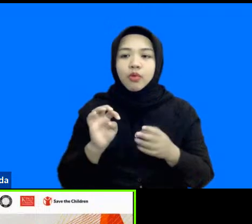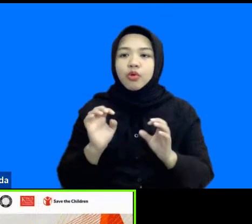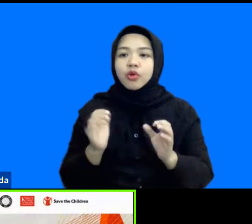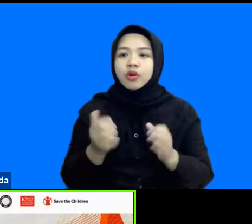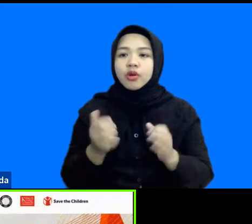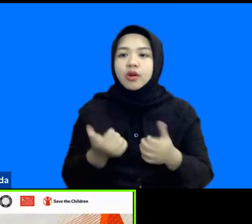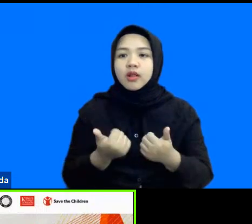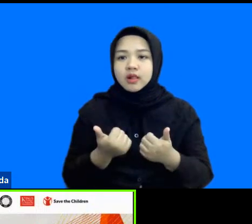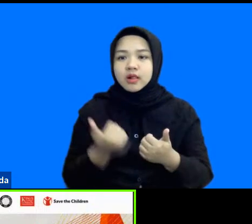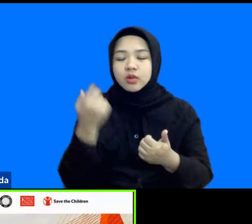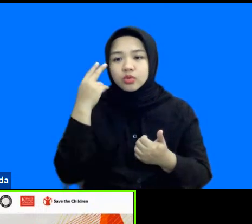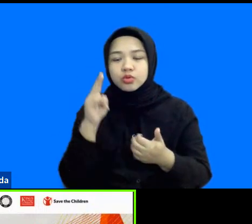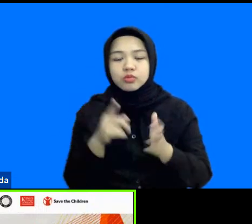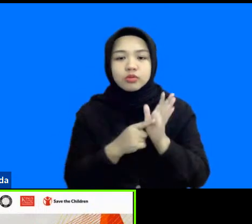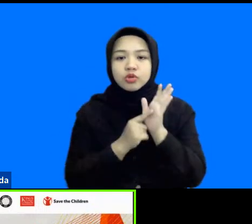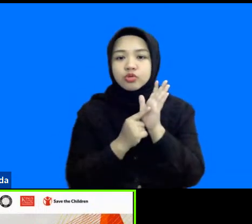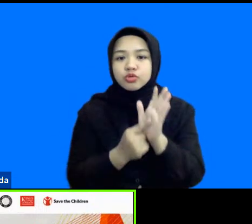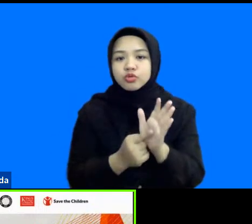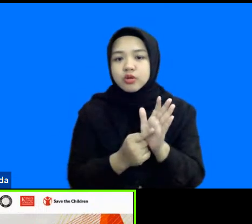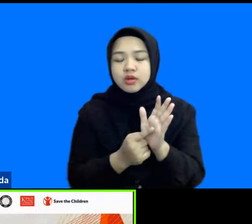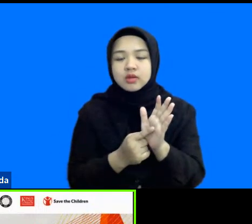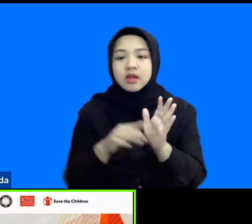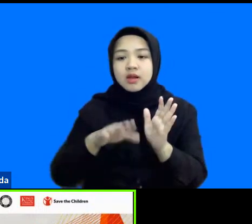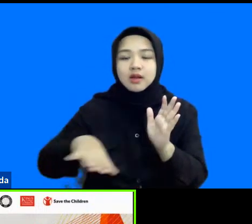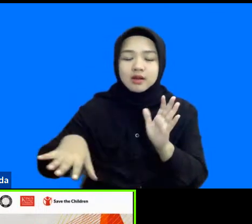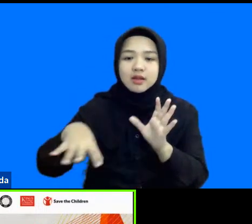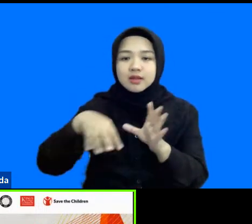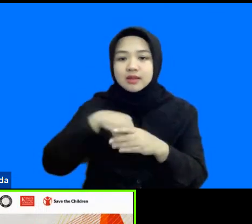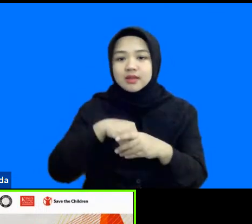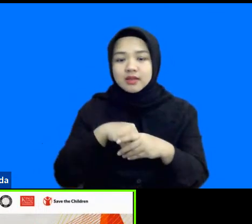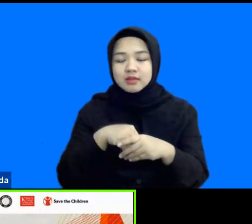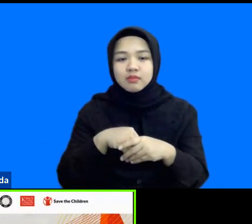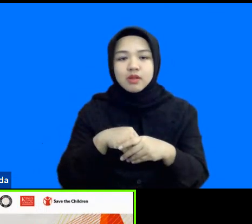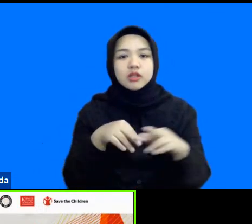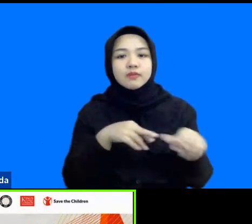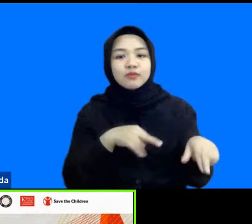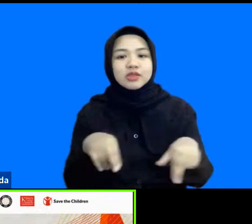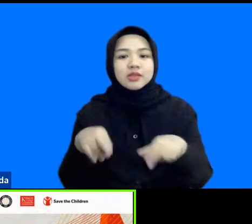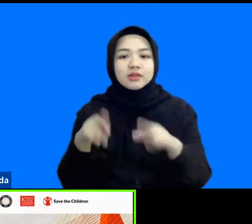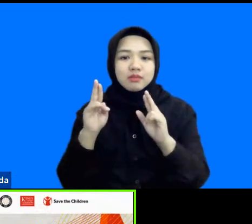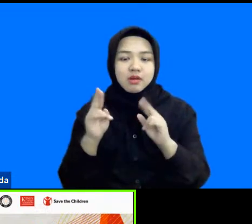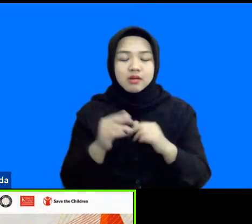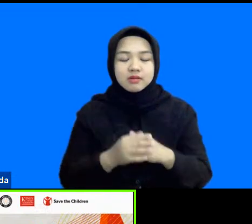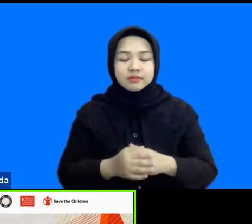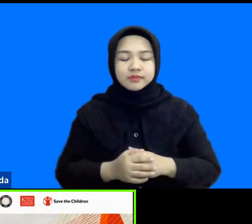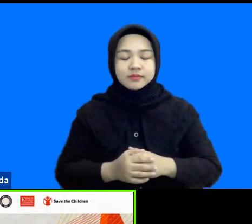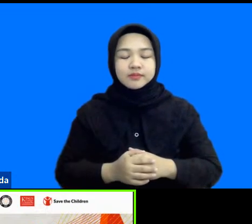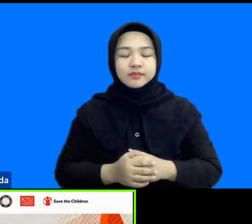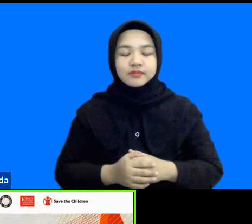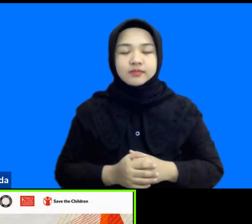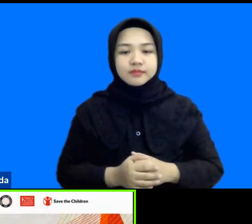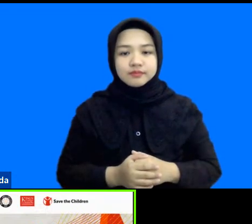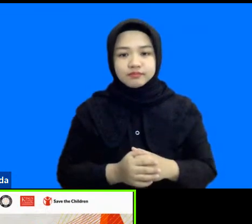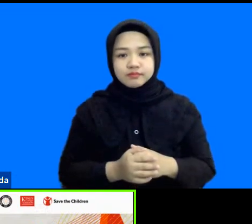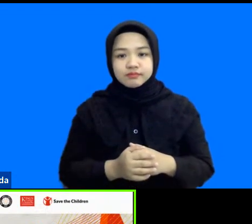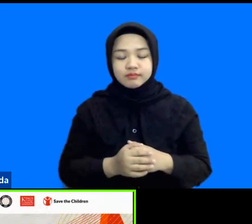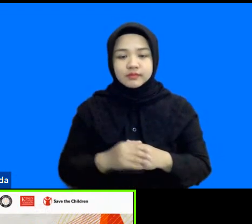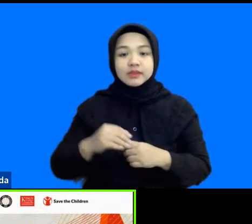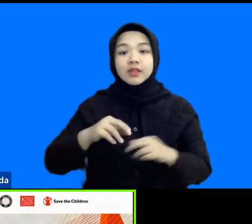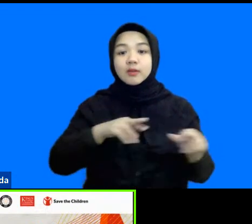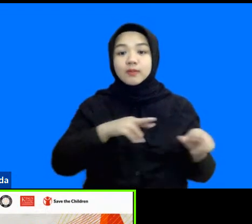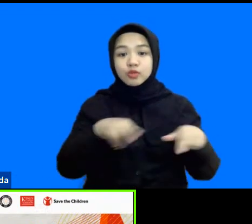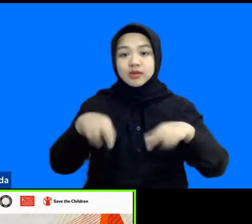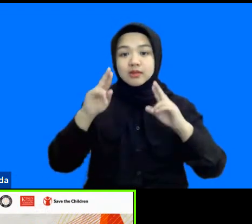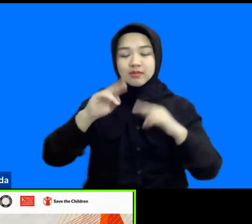gitu ya untuk peningkatan anak di musrenbang dalam perencanaan pembangunan di daerah gitu